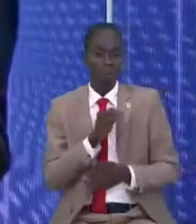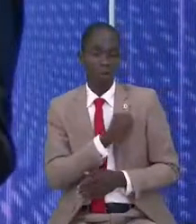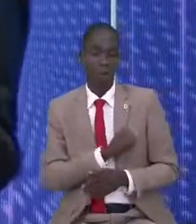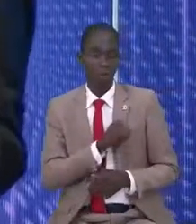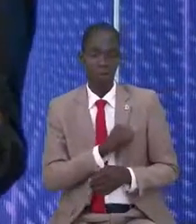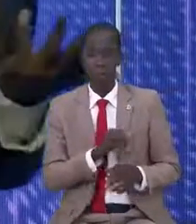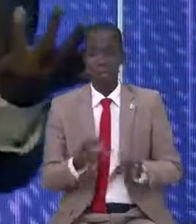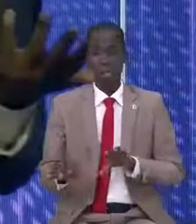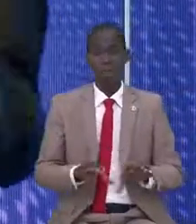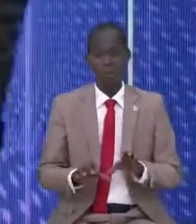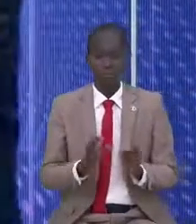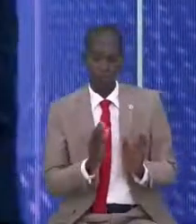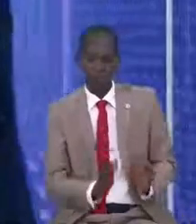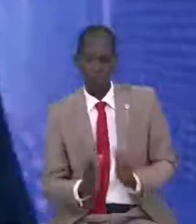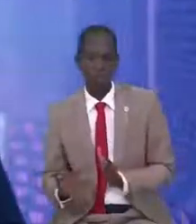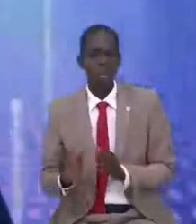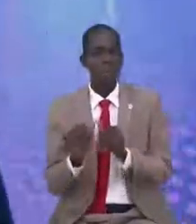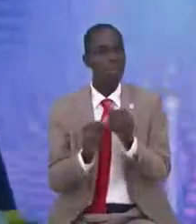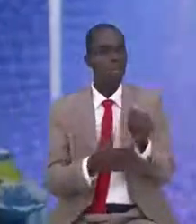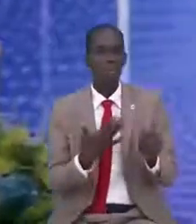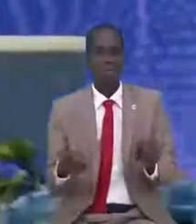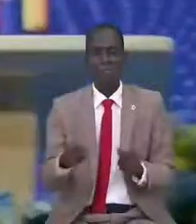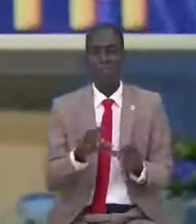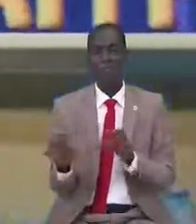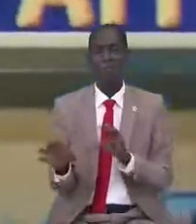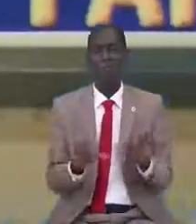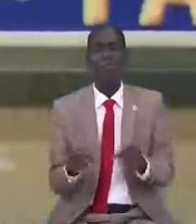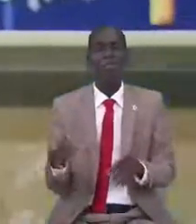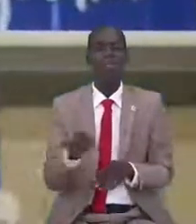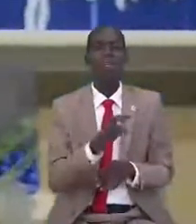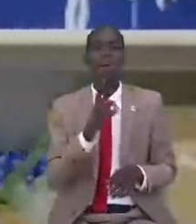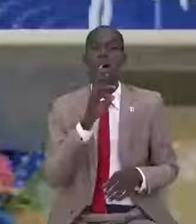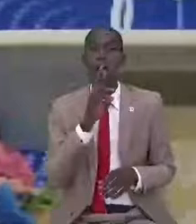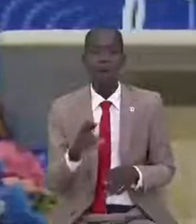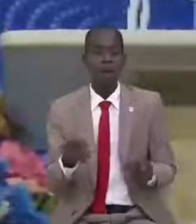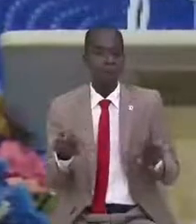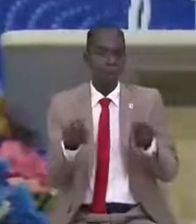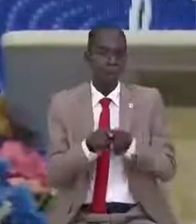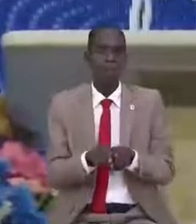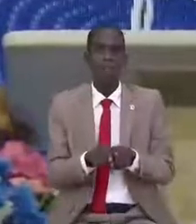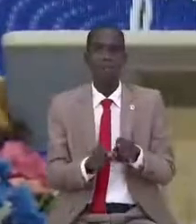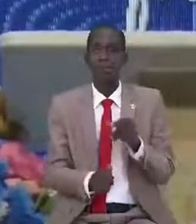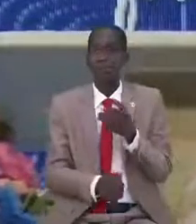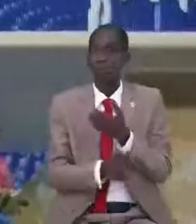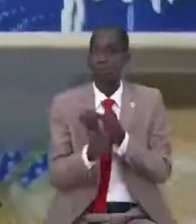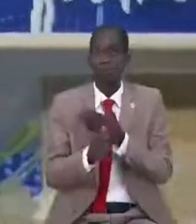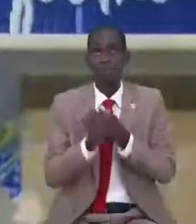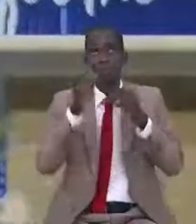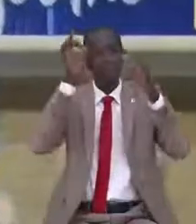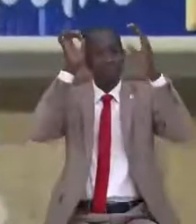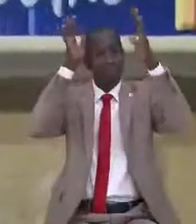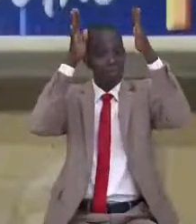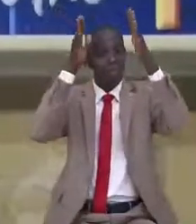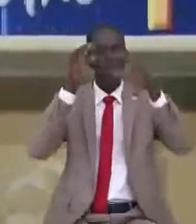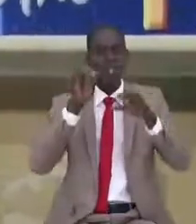actions, leurs plans, leurs projets, tout ce qu'ils font, ils sont aussi